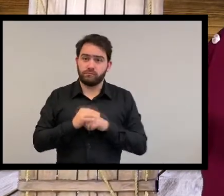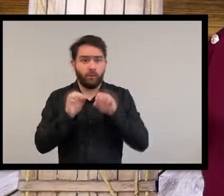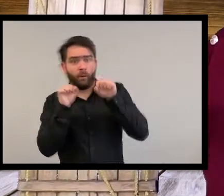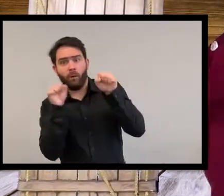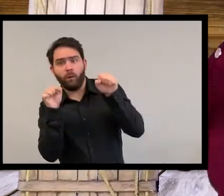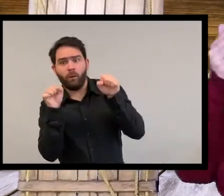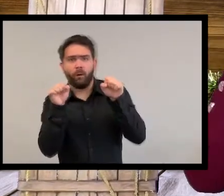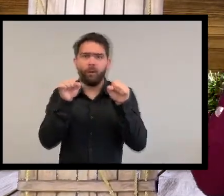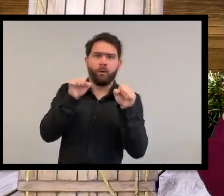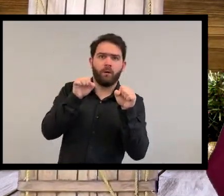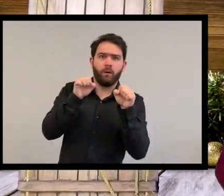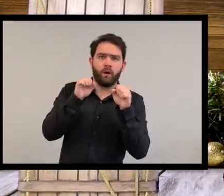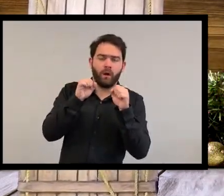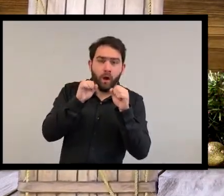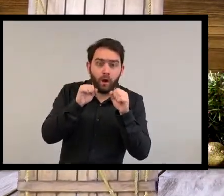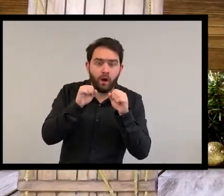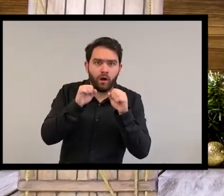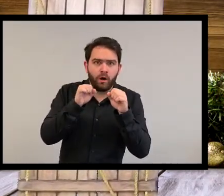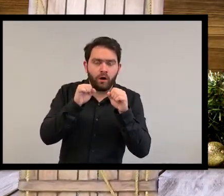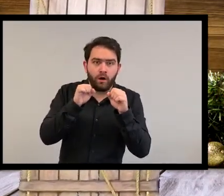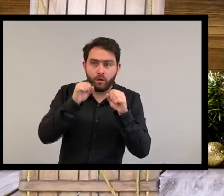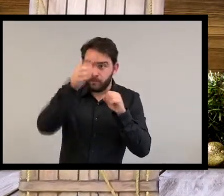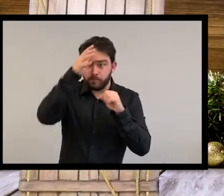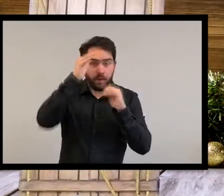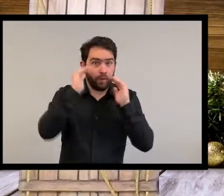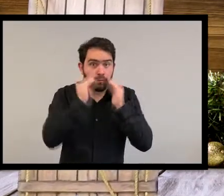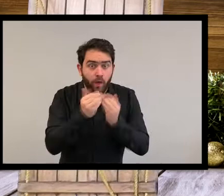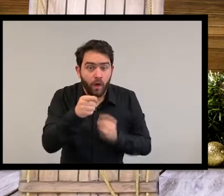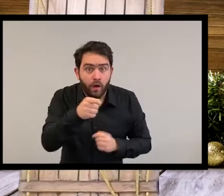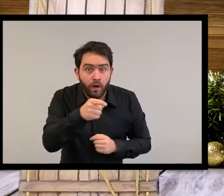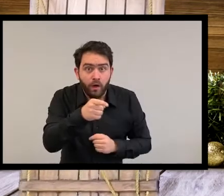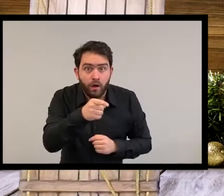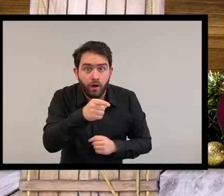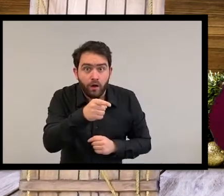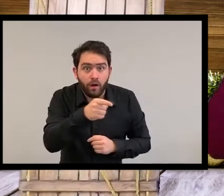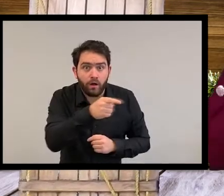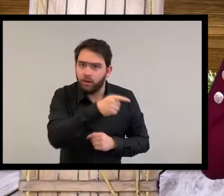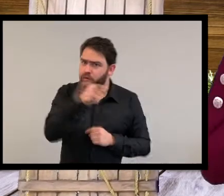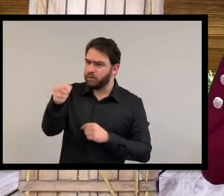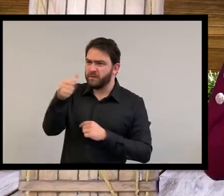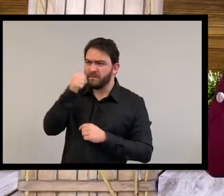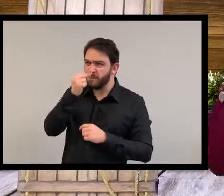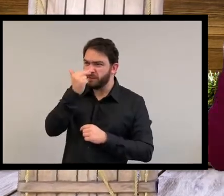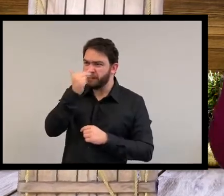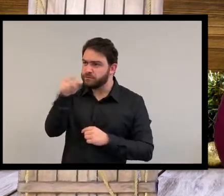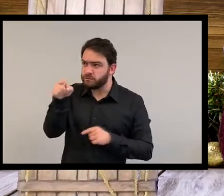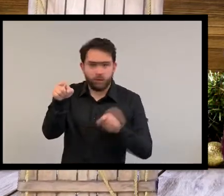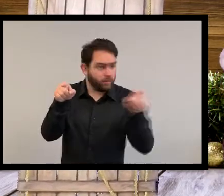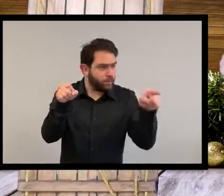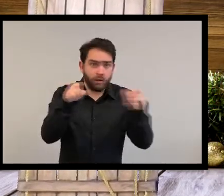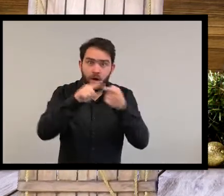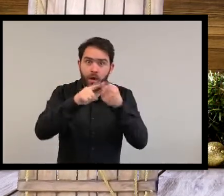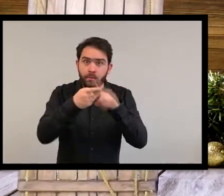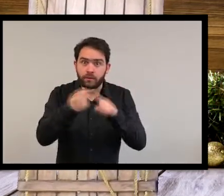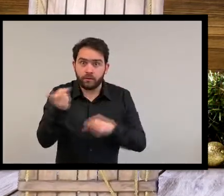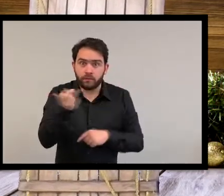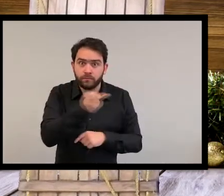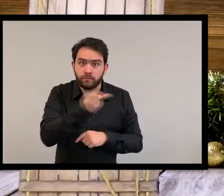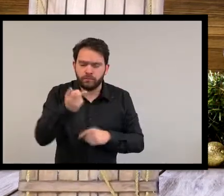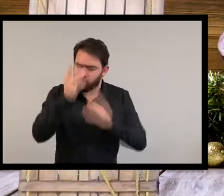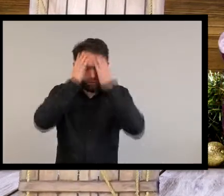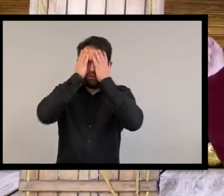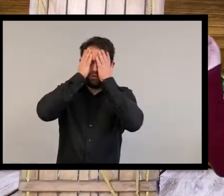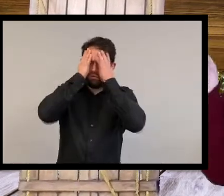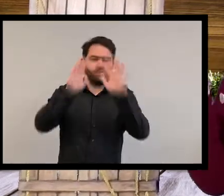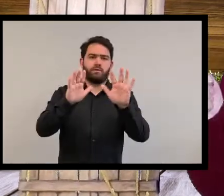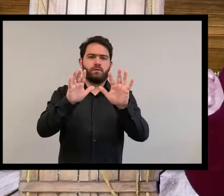la main. » Et pendant ce temps-là, les espions se retenaient leur surprise! » C'est le Père Noël!